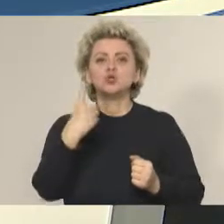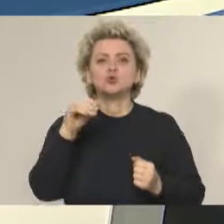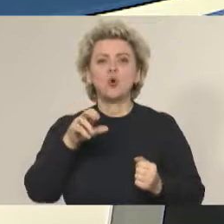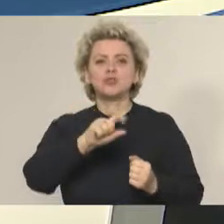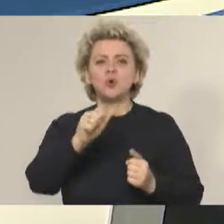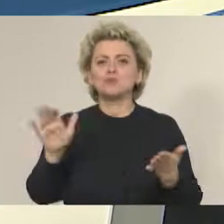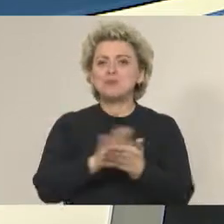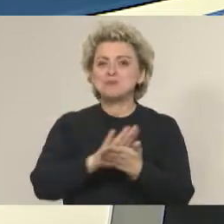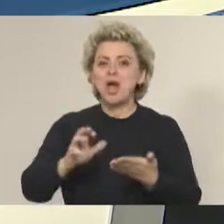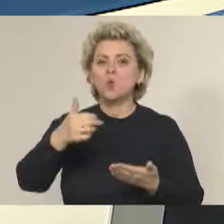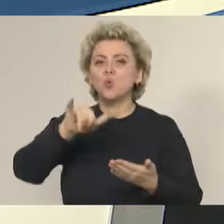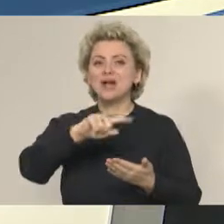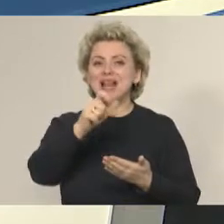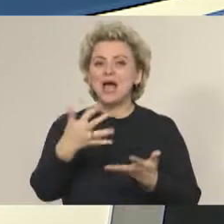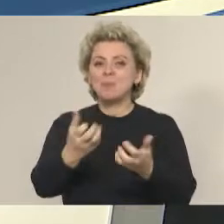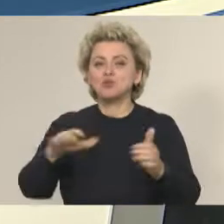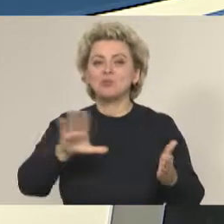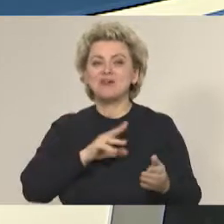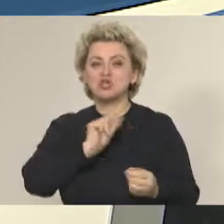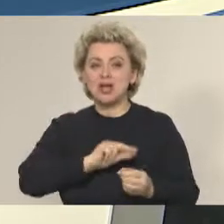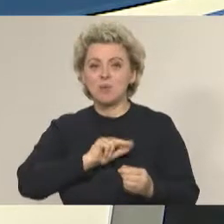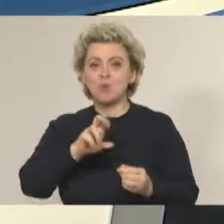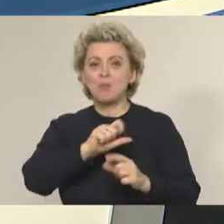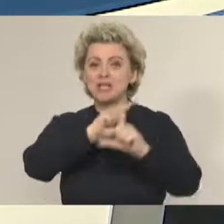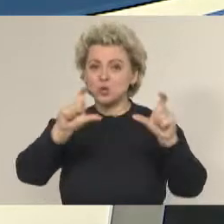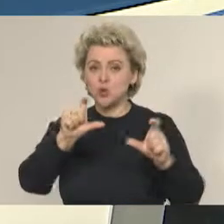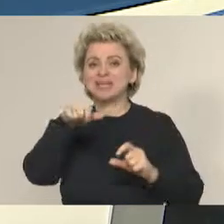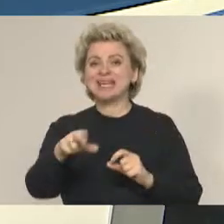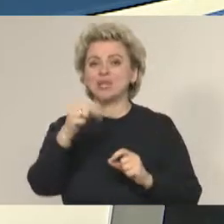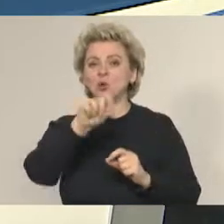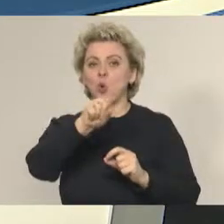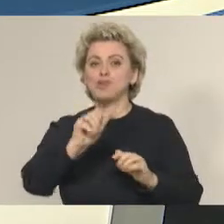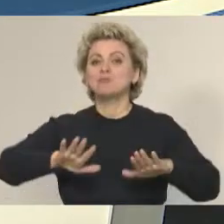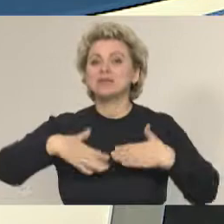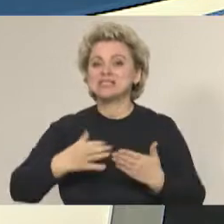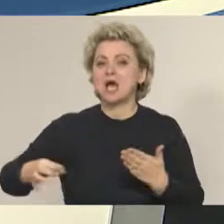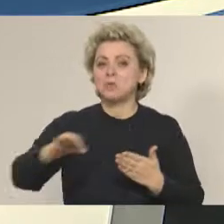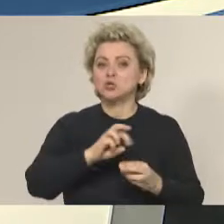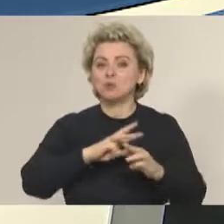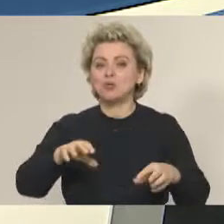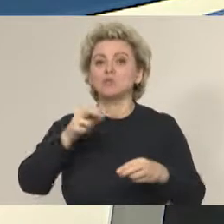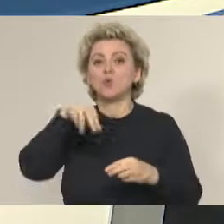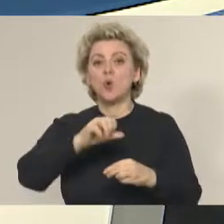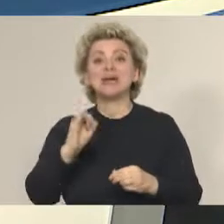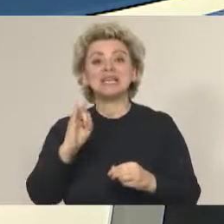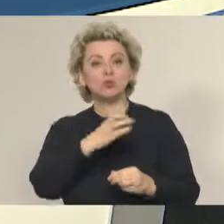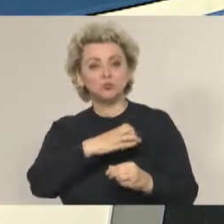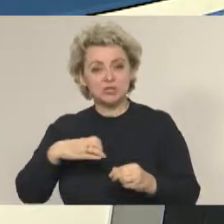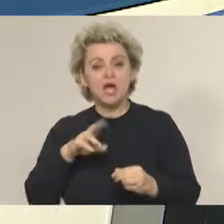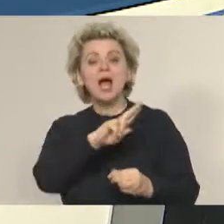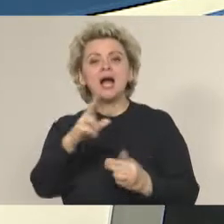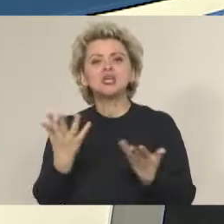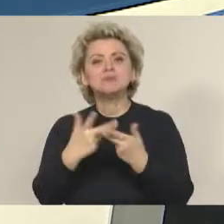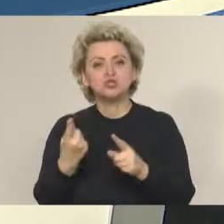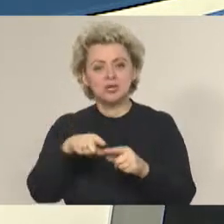Еще 100 тонн бесплатного угля получили бывшие работники банкрота Кинкоула по инициативе областного Минпрома и губернатора. Но